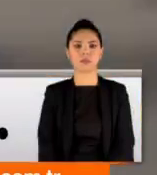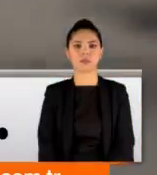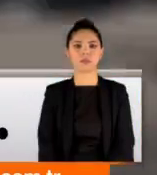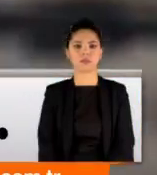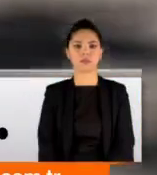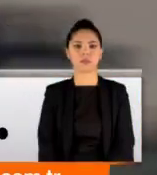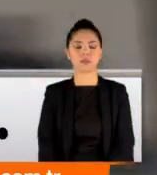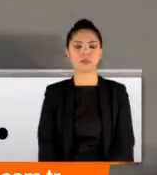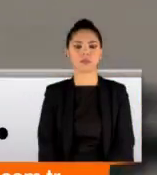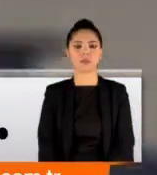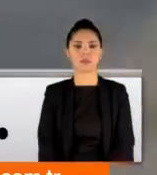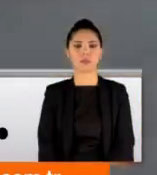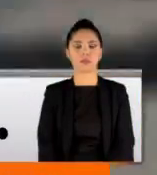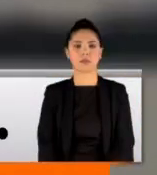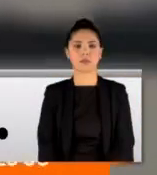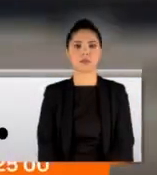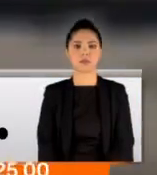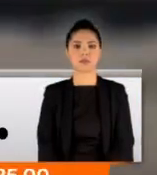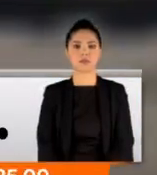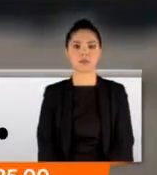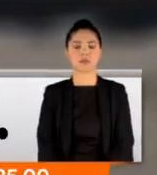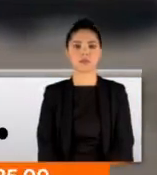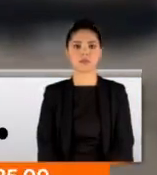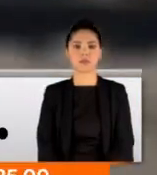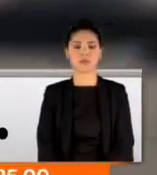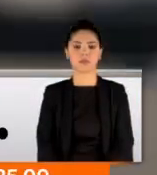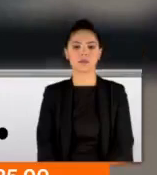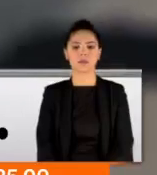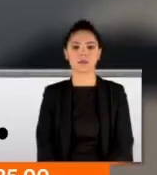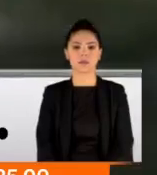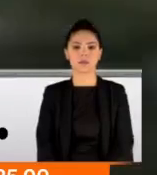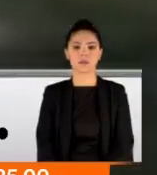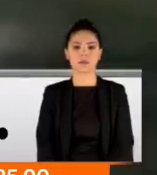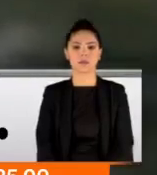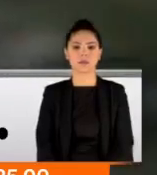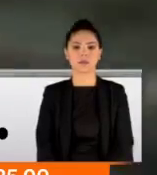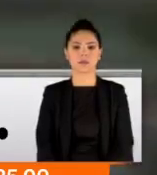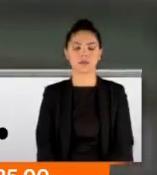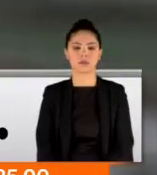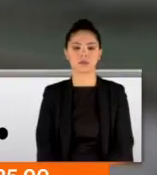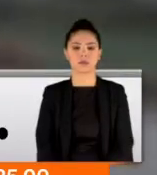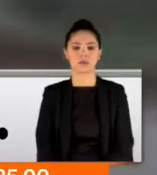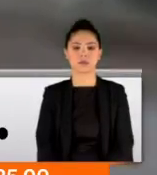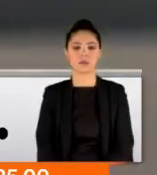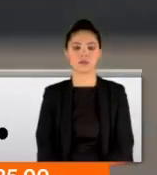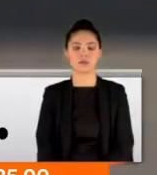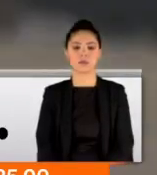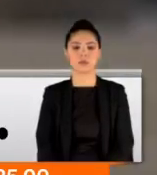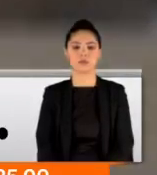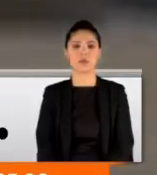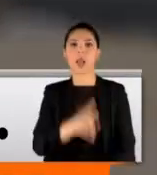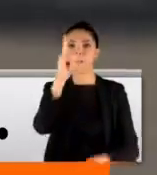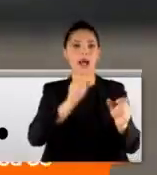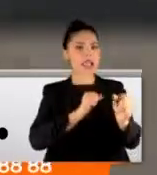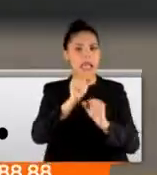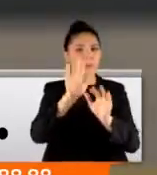Şuraya bak, battı. Tekne battı, vallahi battı. Battı. Of of of of of. Böyle bir şey olamaz. Kiminin